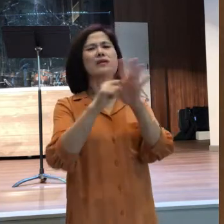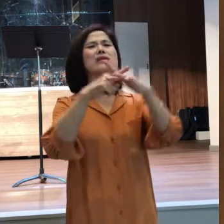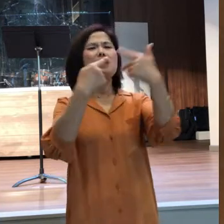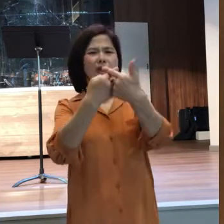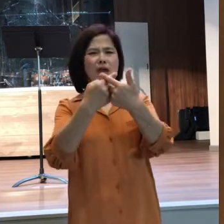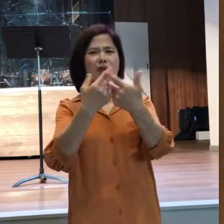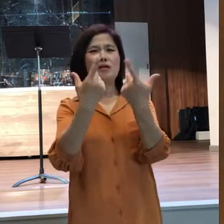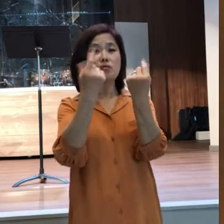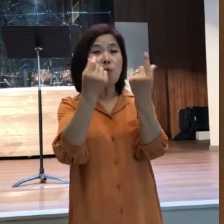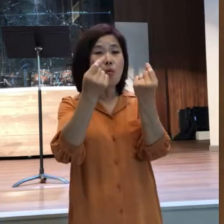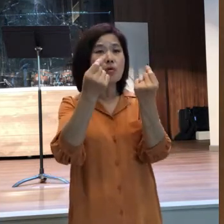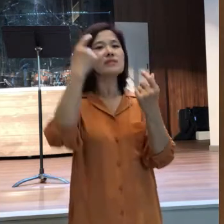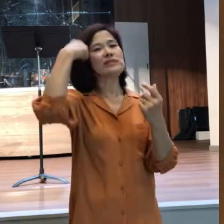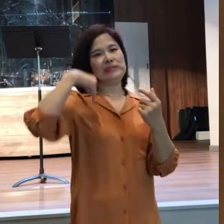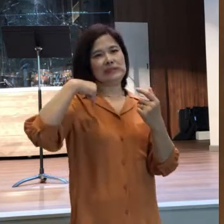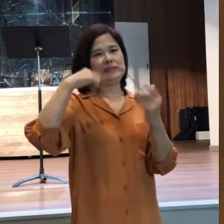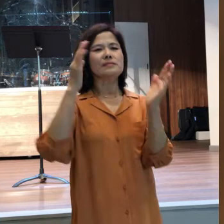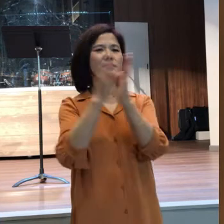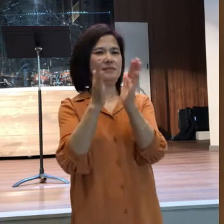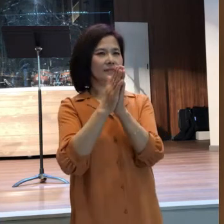이게 동감이거든요. 동감.